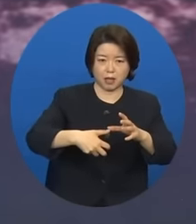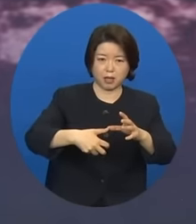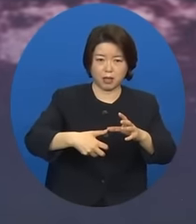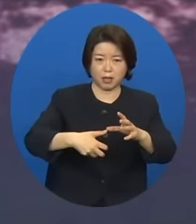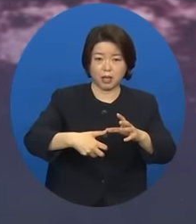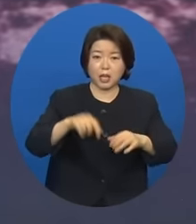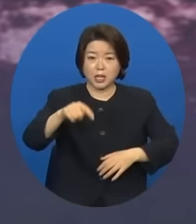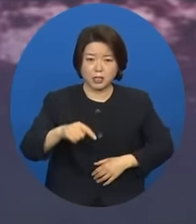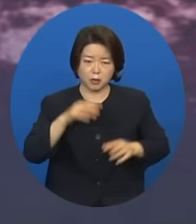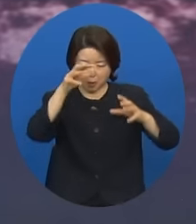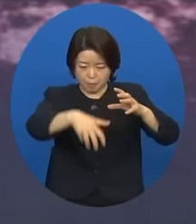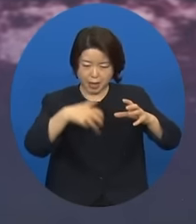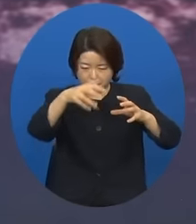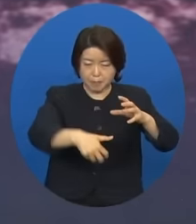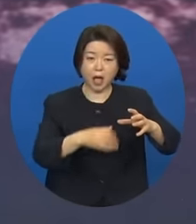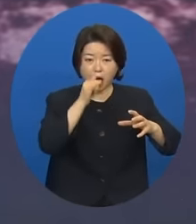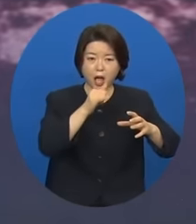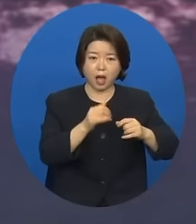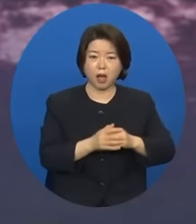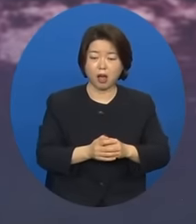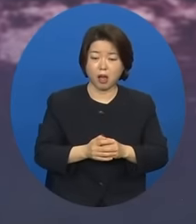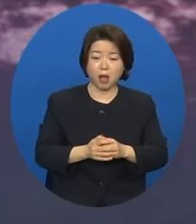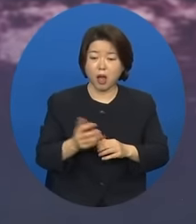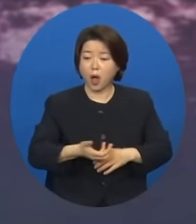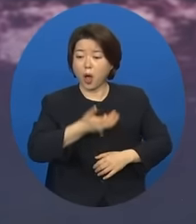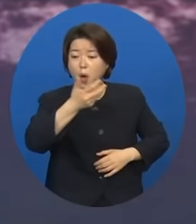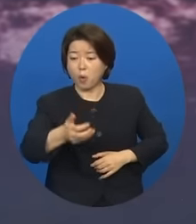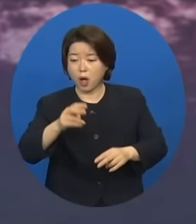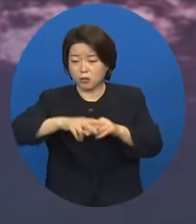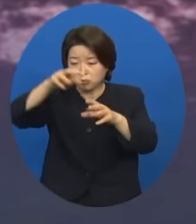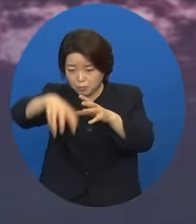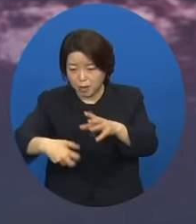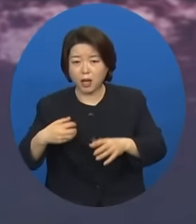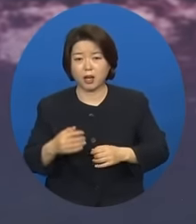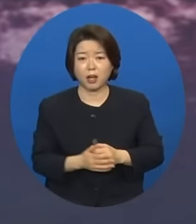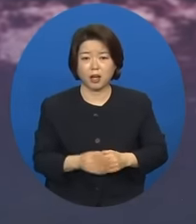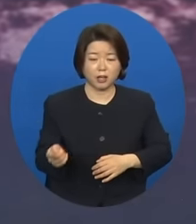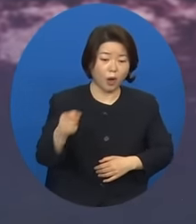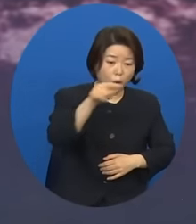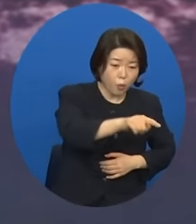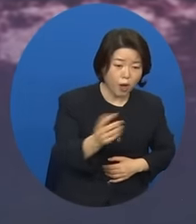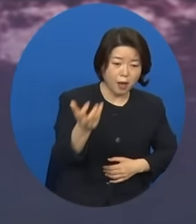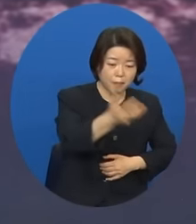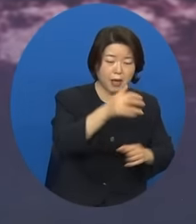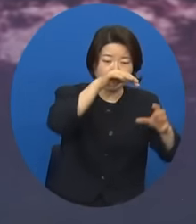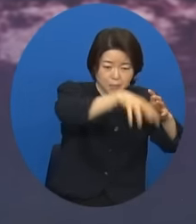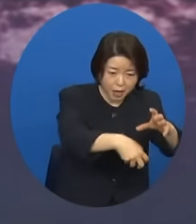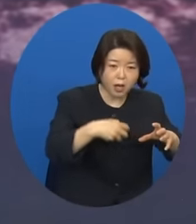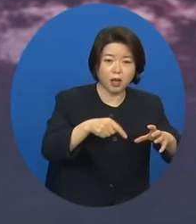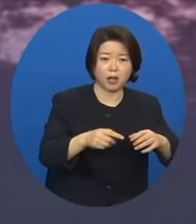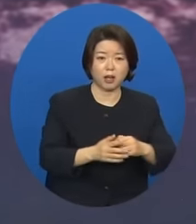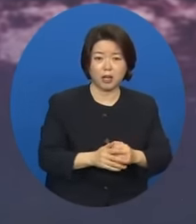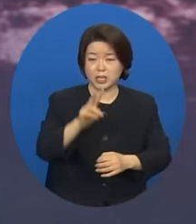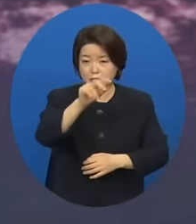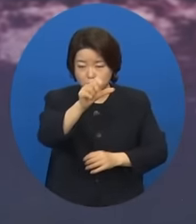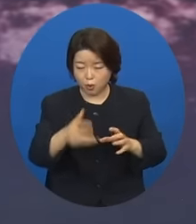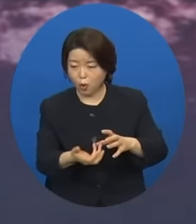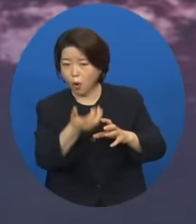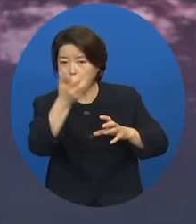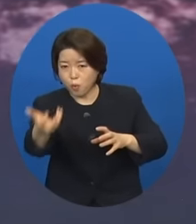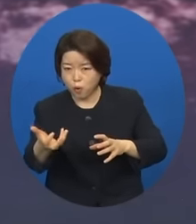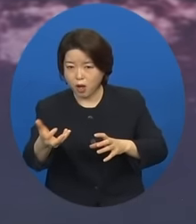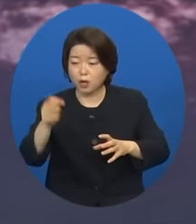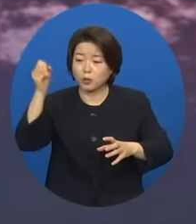생 구난을 얻었더니 21절에 또 다른 우물을 팠더니 22절에 이삭이 거기서 옮겨 다른 우물을 팠더니 25절에 이삭의